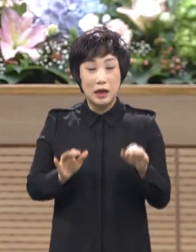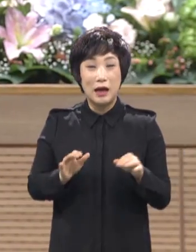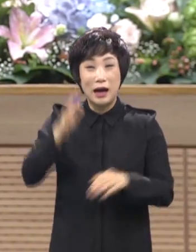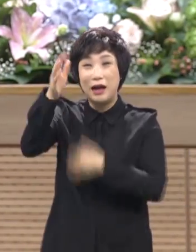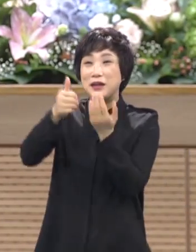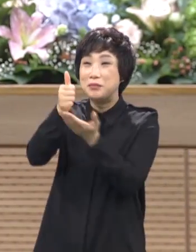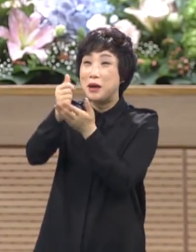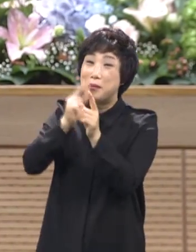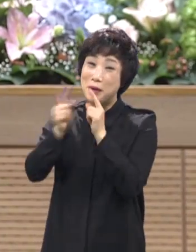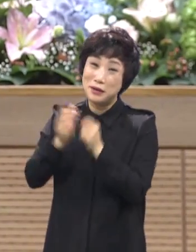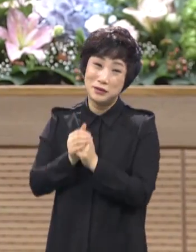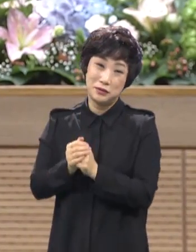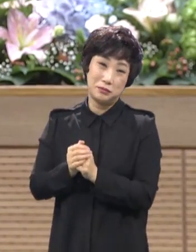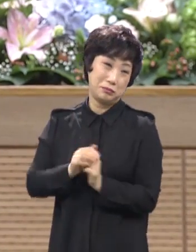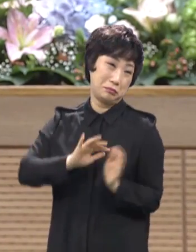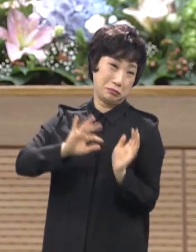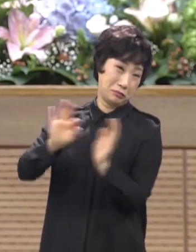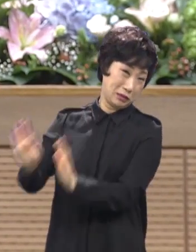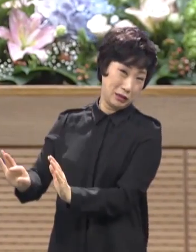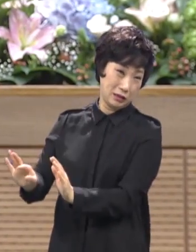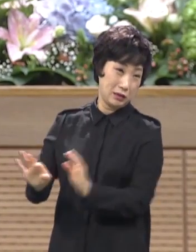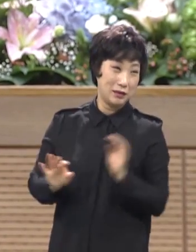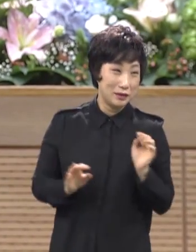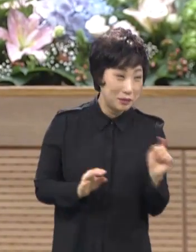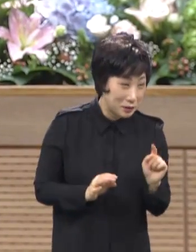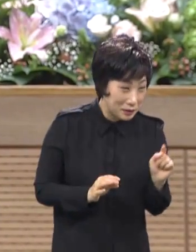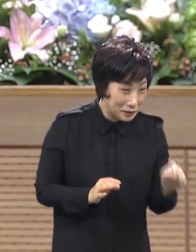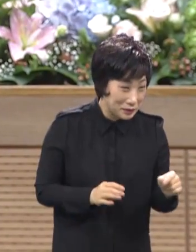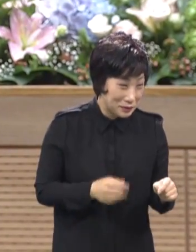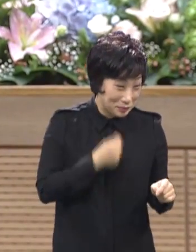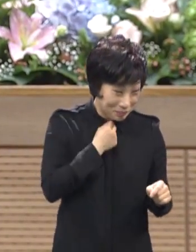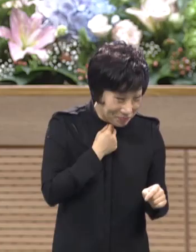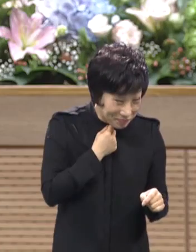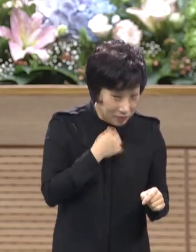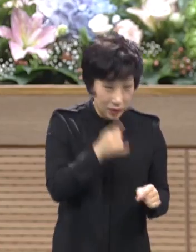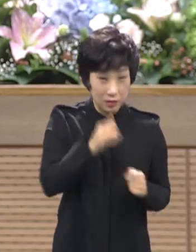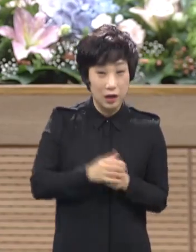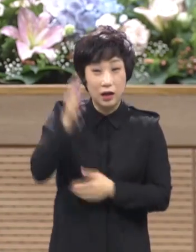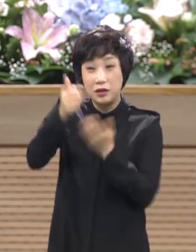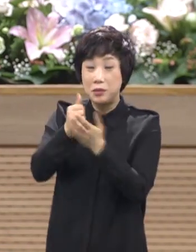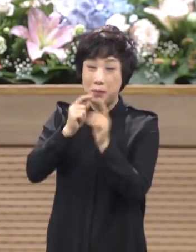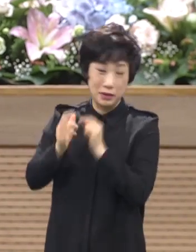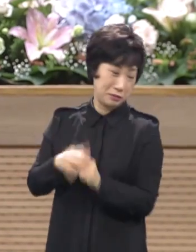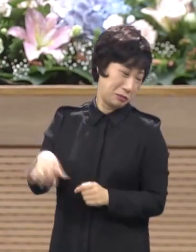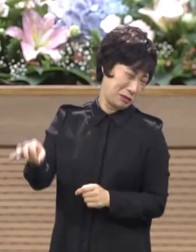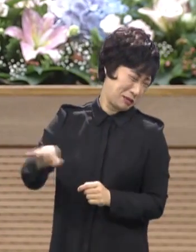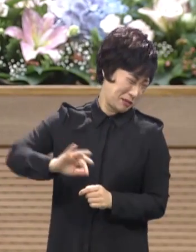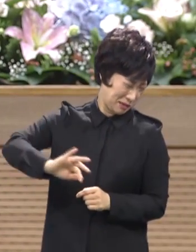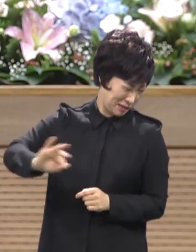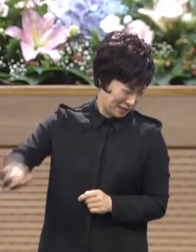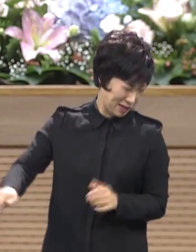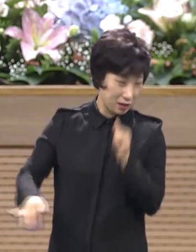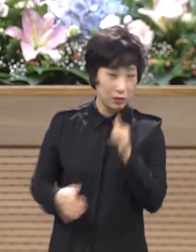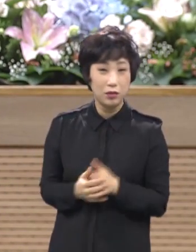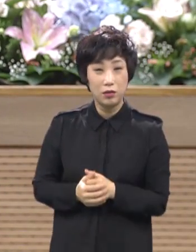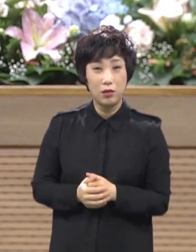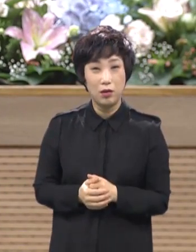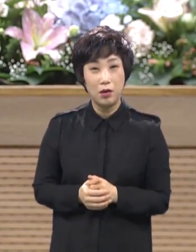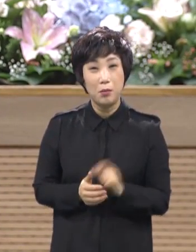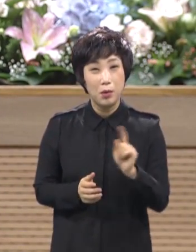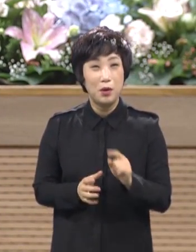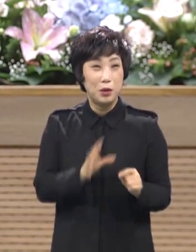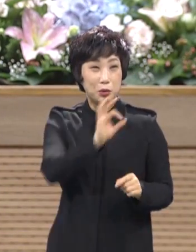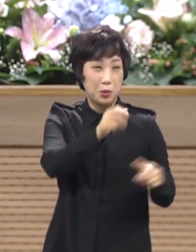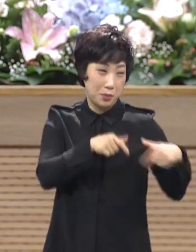하나님의 말씀을 소외시키고 내던지고 무시하고 그저